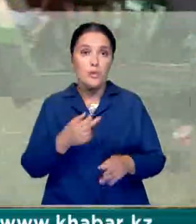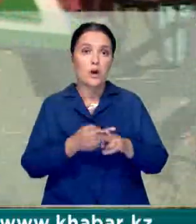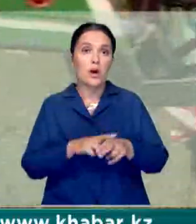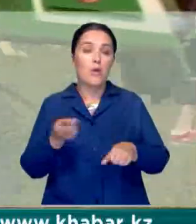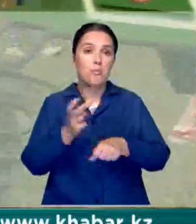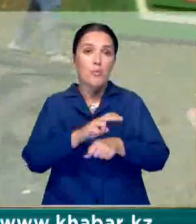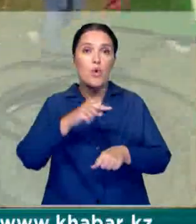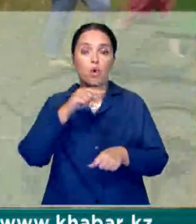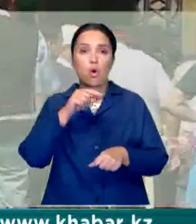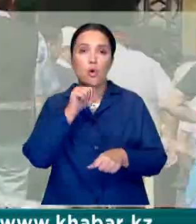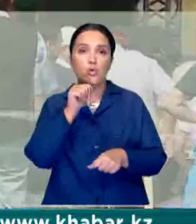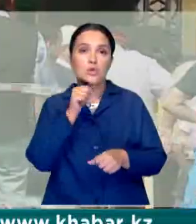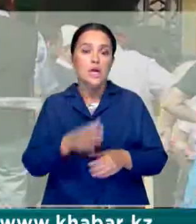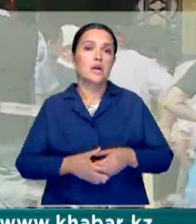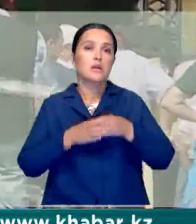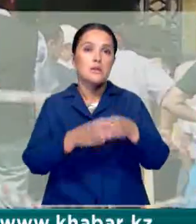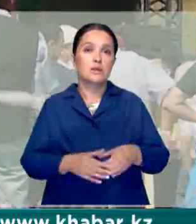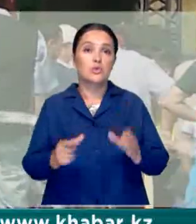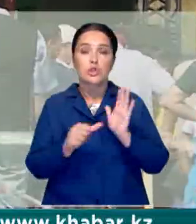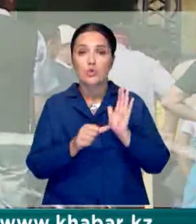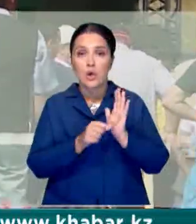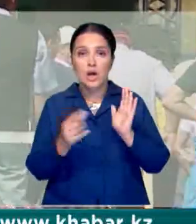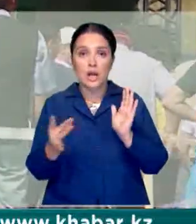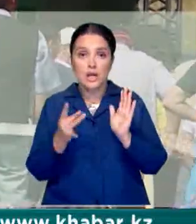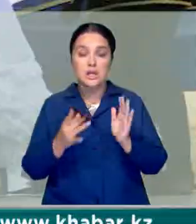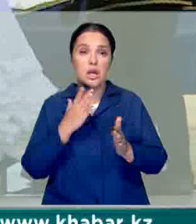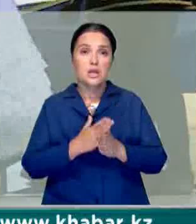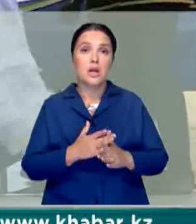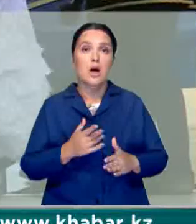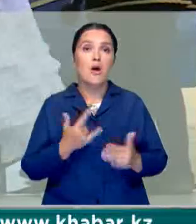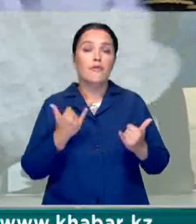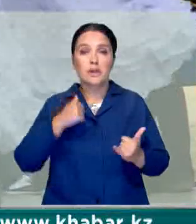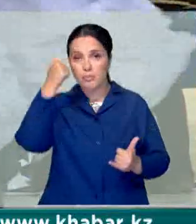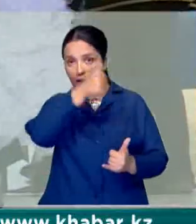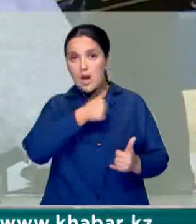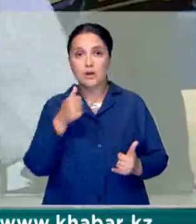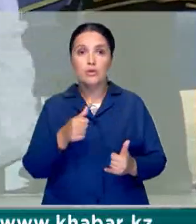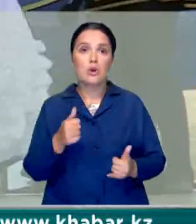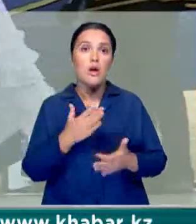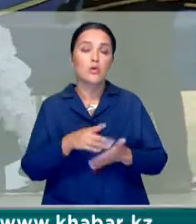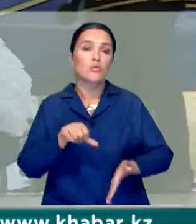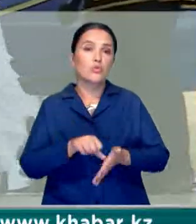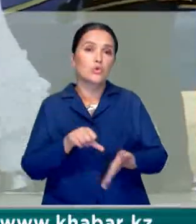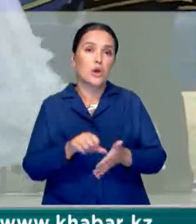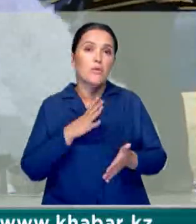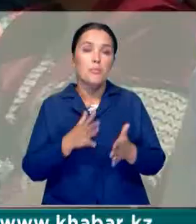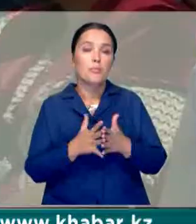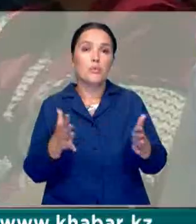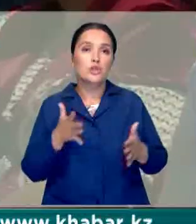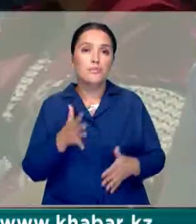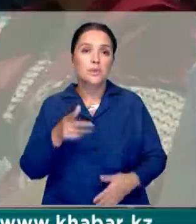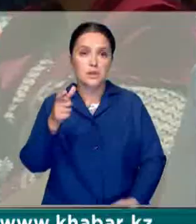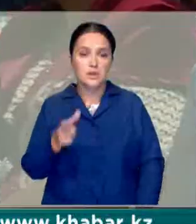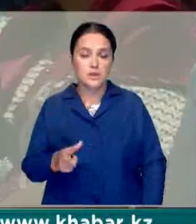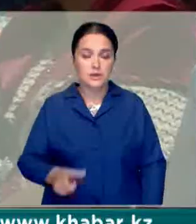и кустанайская делегация. Фестиваль проходит уже 6-й раз подряд. В этом году в нем, по предварительным данным, приняли участие